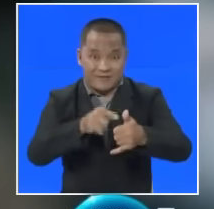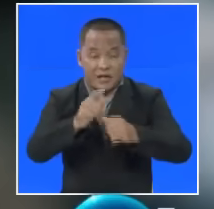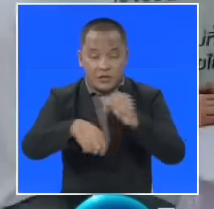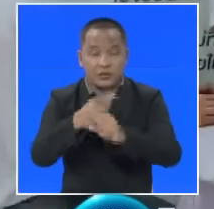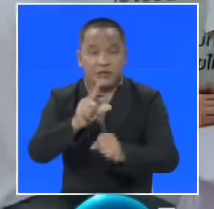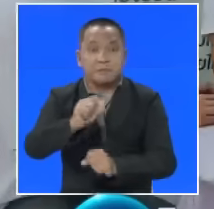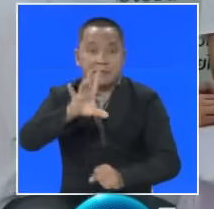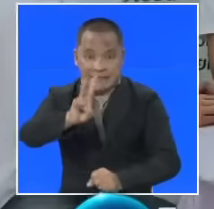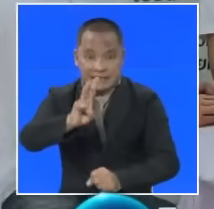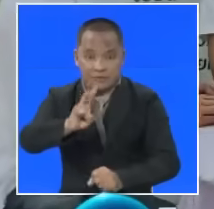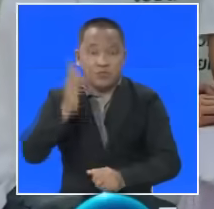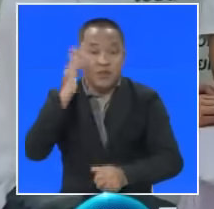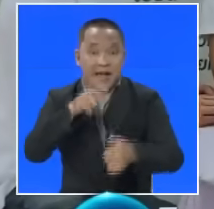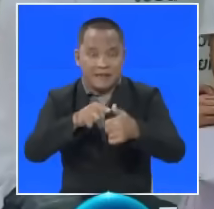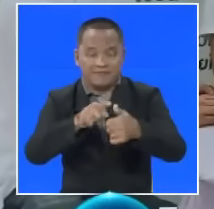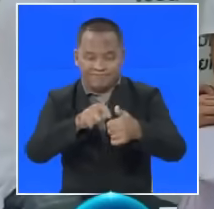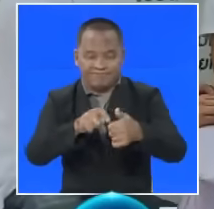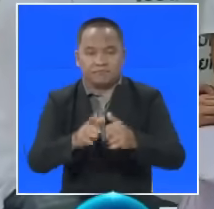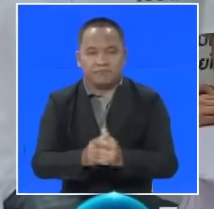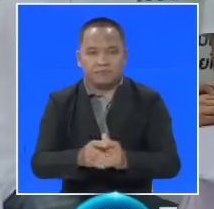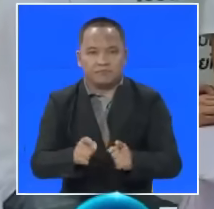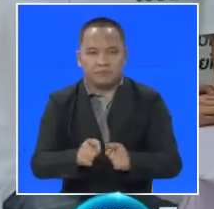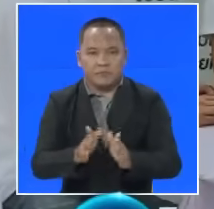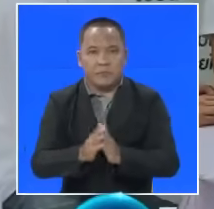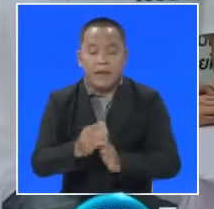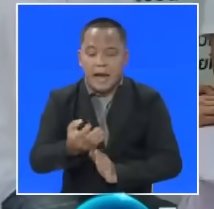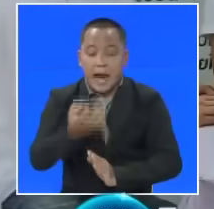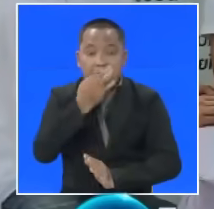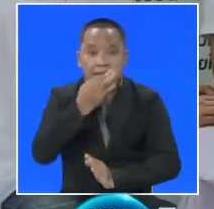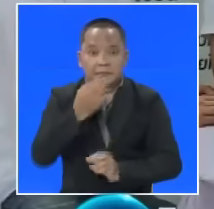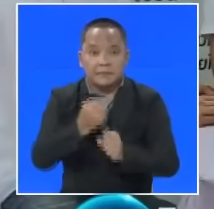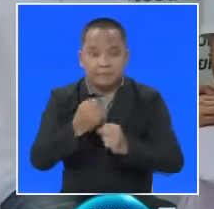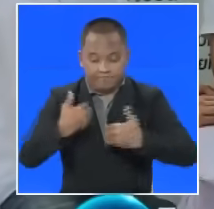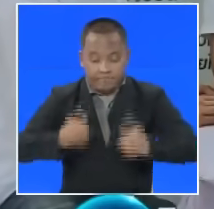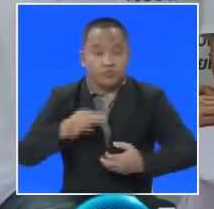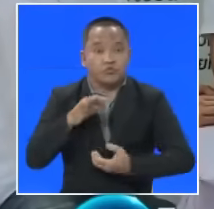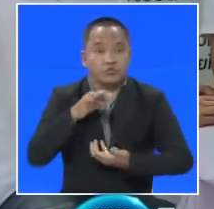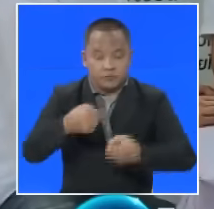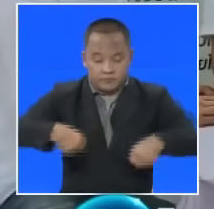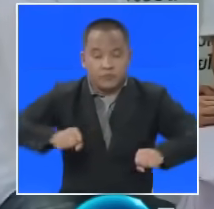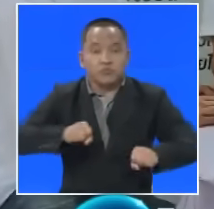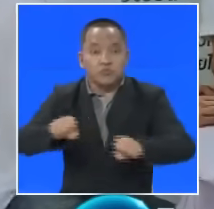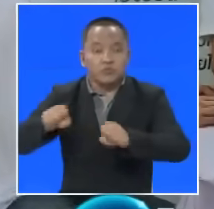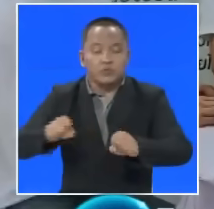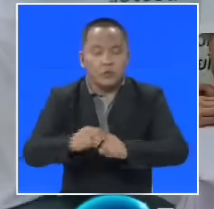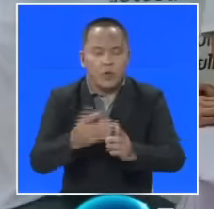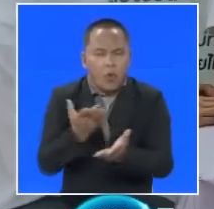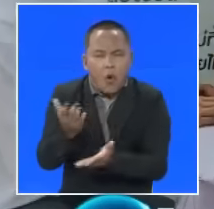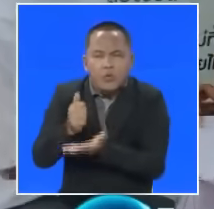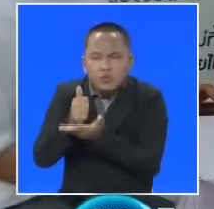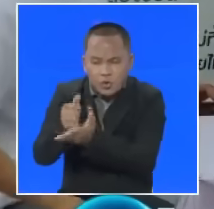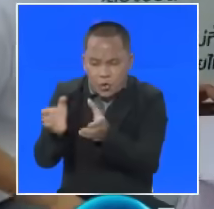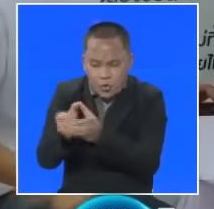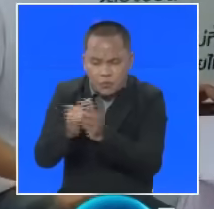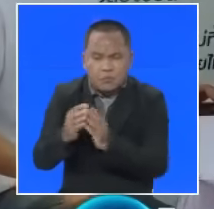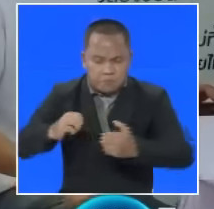ายุ27ปีคนนี้เป็นผู้เสียหายแล้วก็มีอาชีพเป็นไรเดอร์นะคะคือเขาขอความช่วยเหลือละค่ะเพ